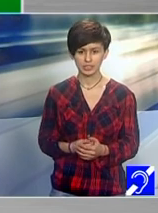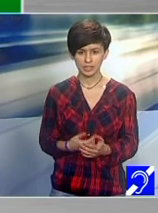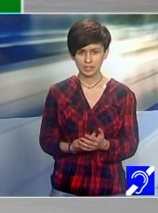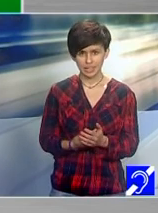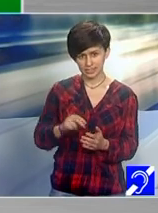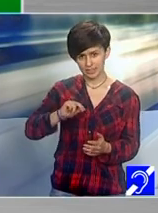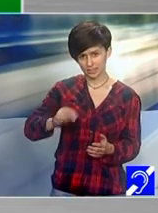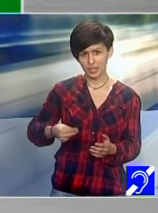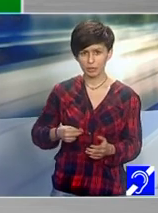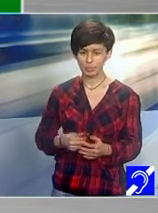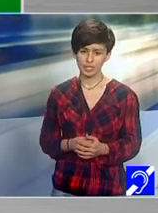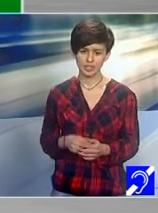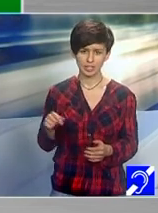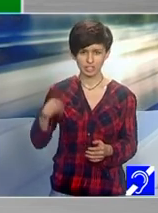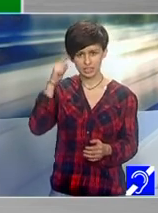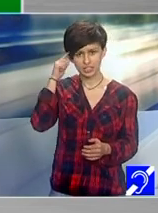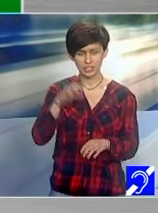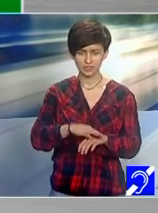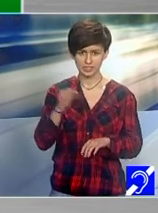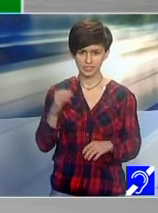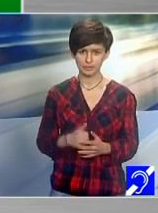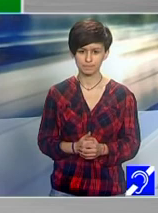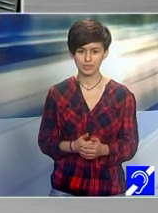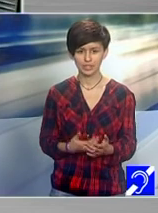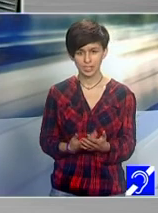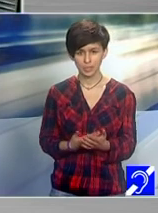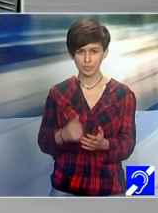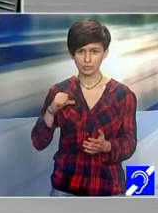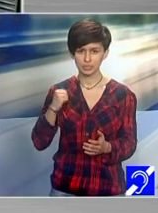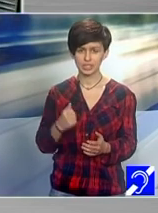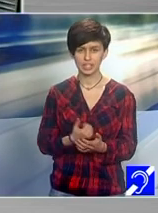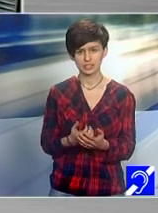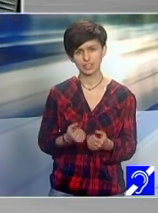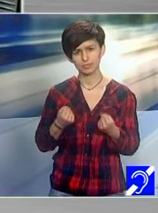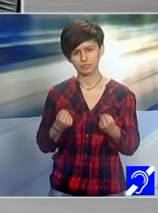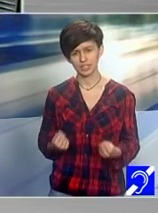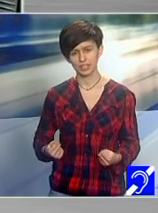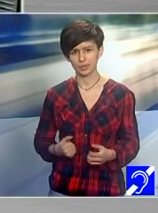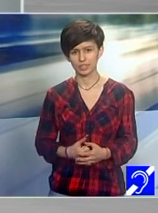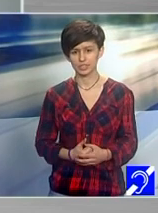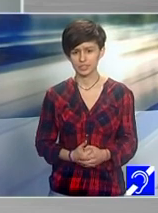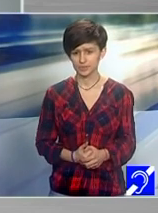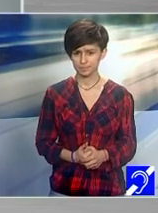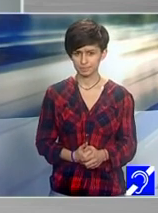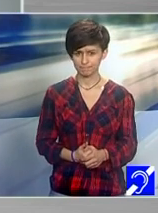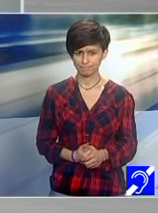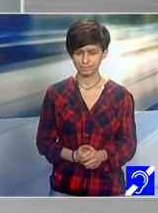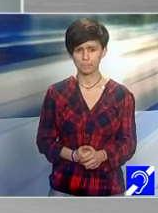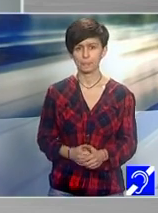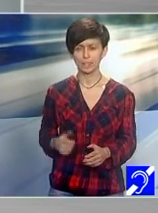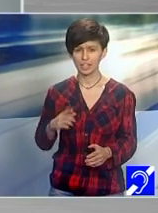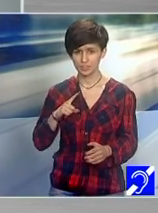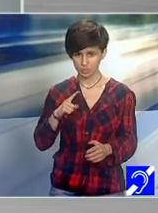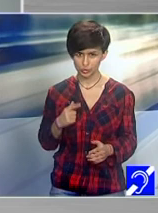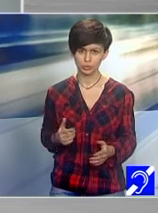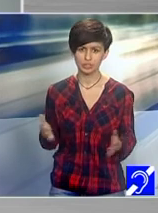breveteze această invenție. Deci pentru tineri este foarte greu. Sigur, de aceea sunt încurajați,